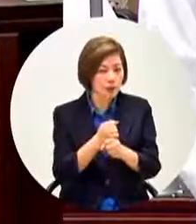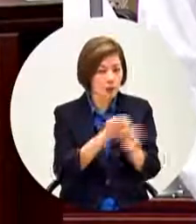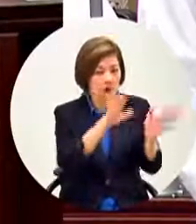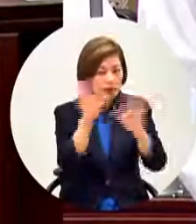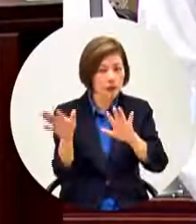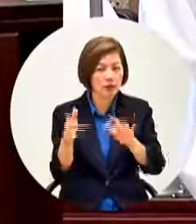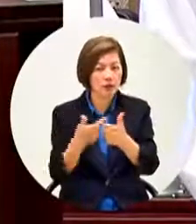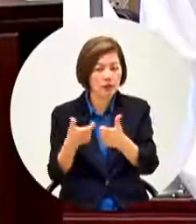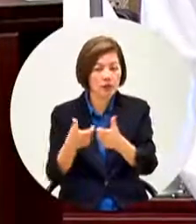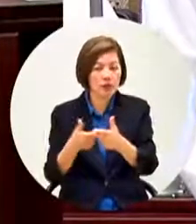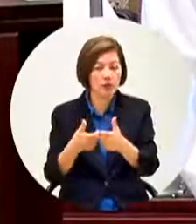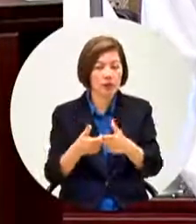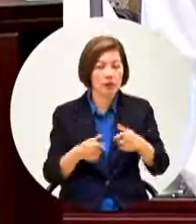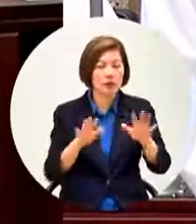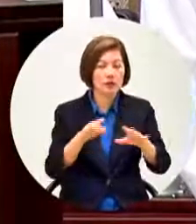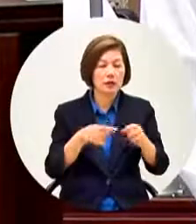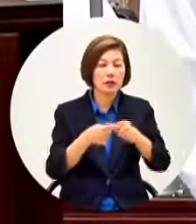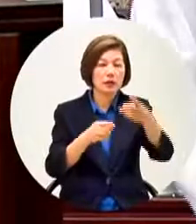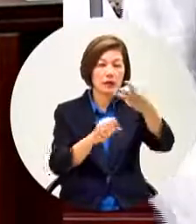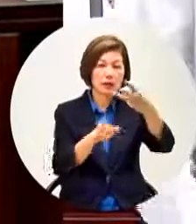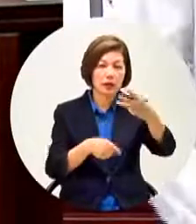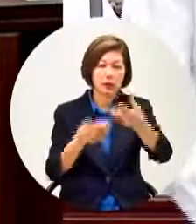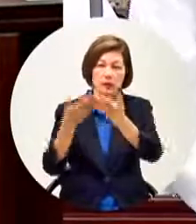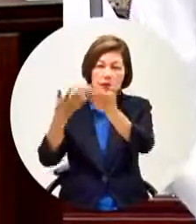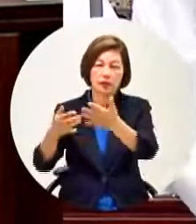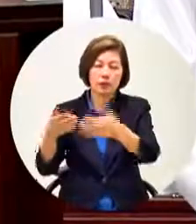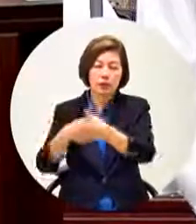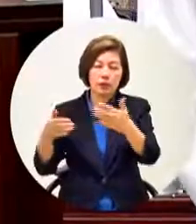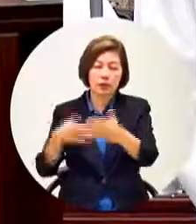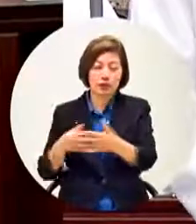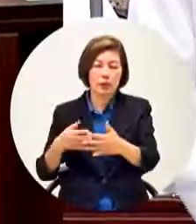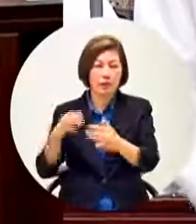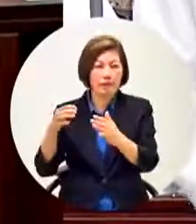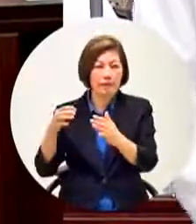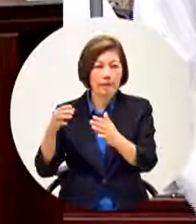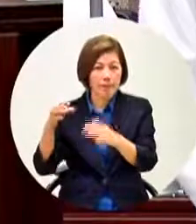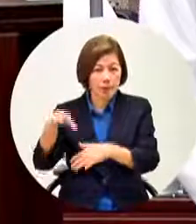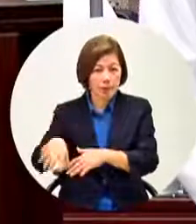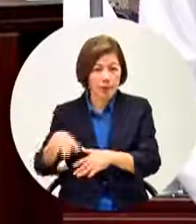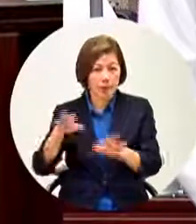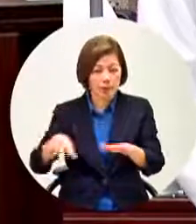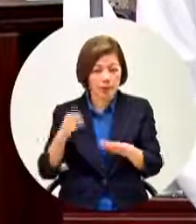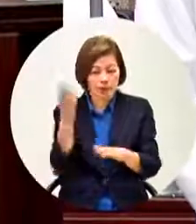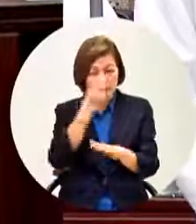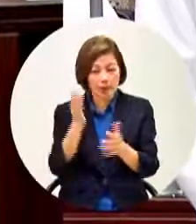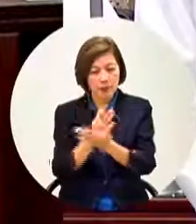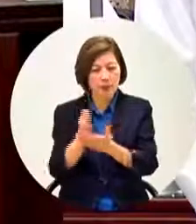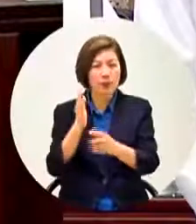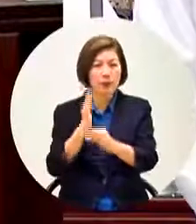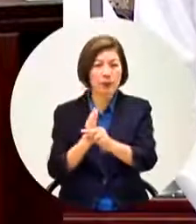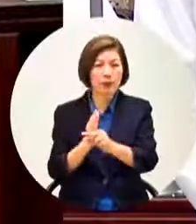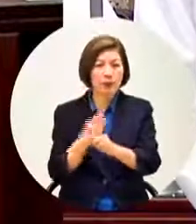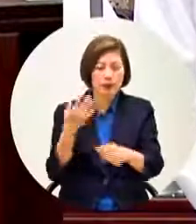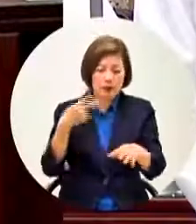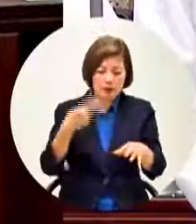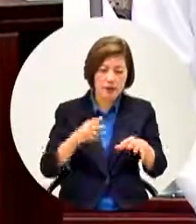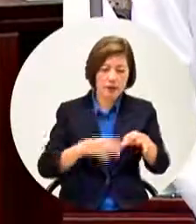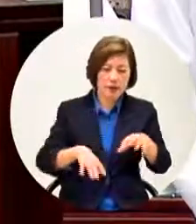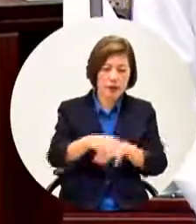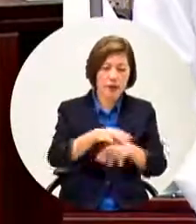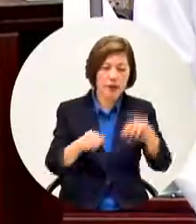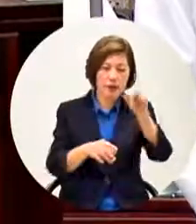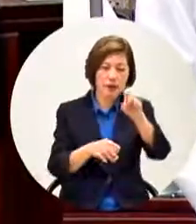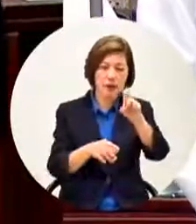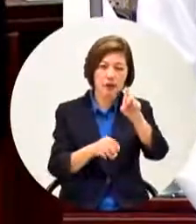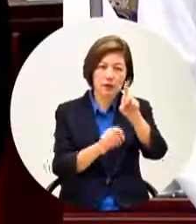3月上综合规划去到交通部，啊，交通部即马等伫审吼。啊，另外就是讲伫即个环评，咱今年11月，